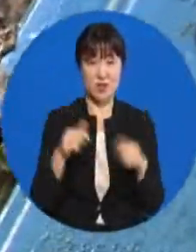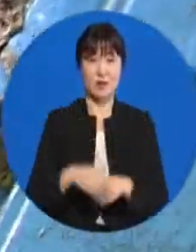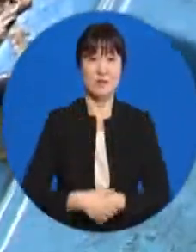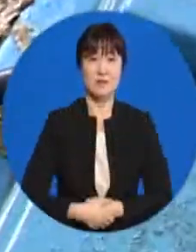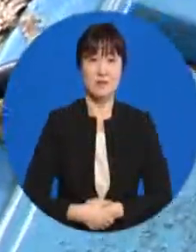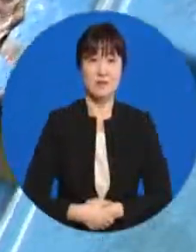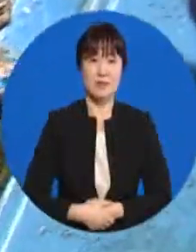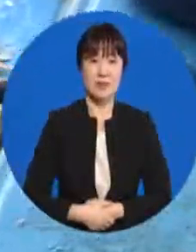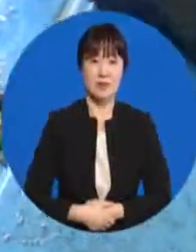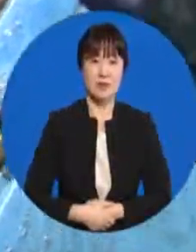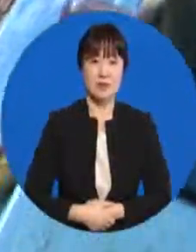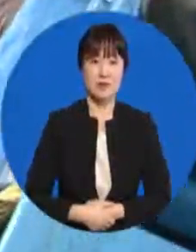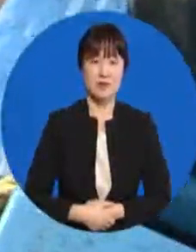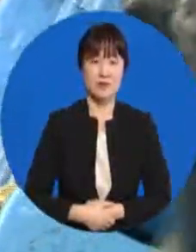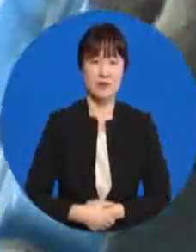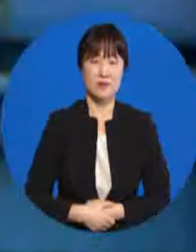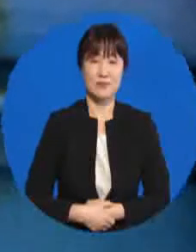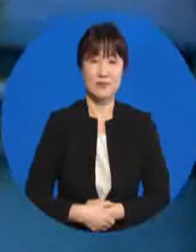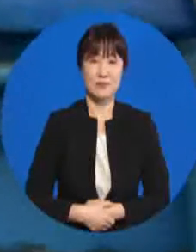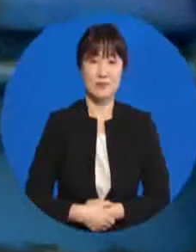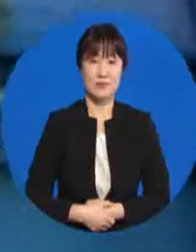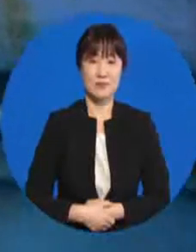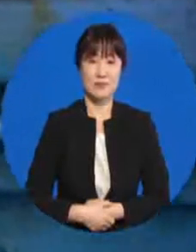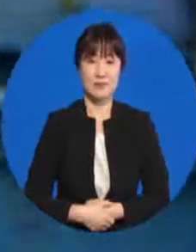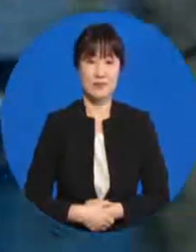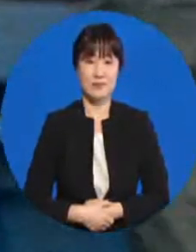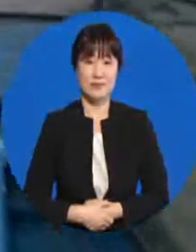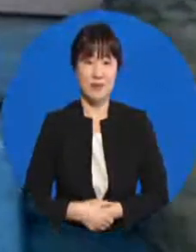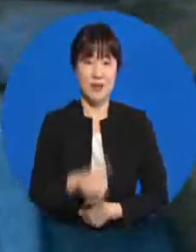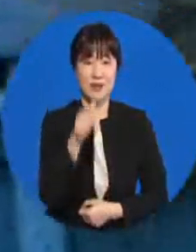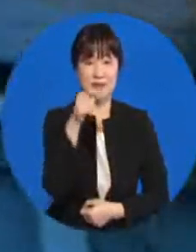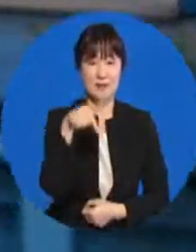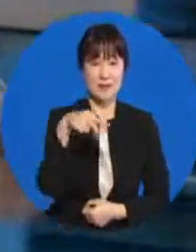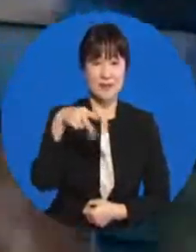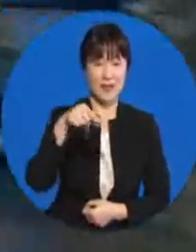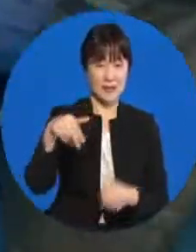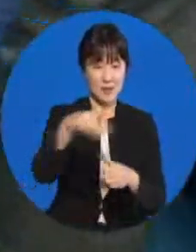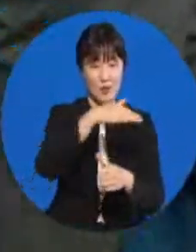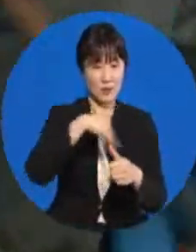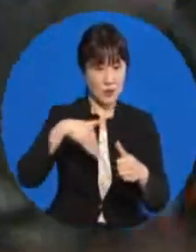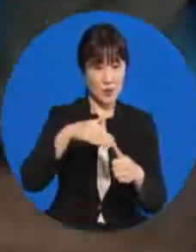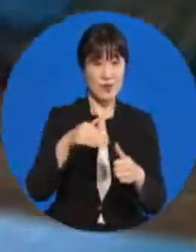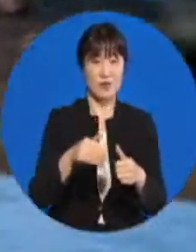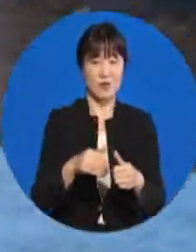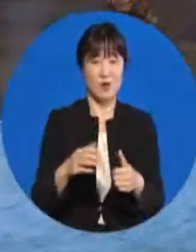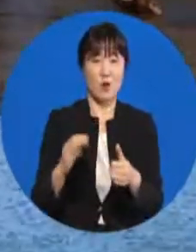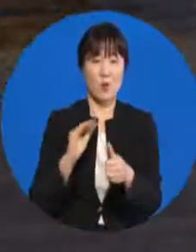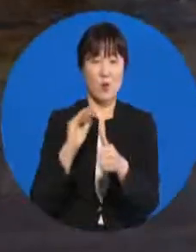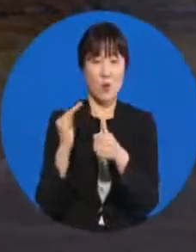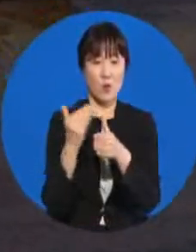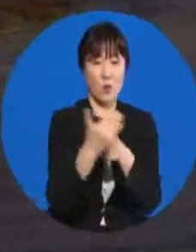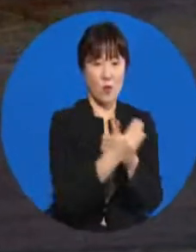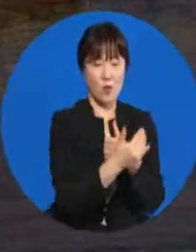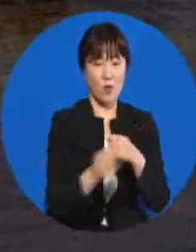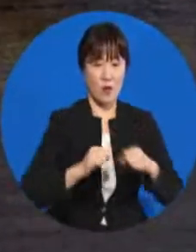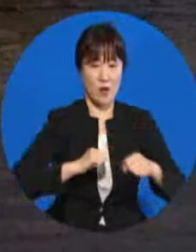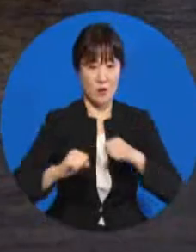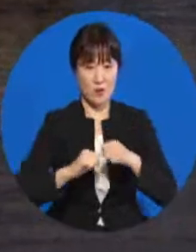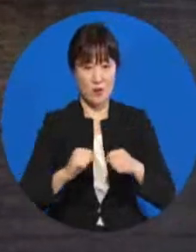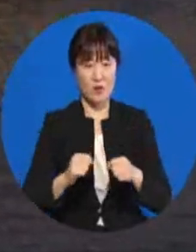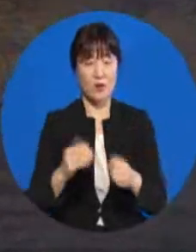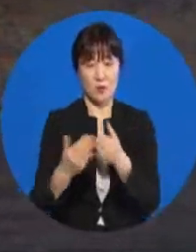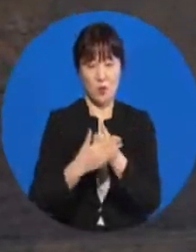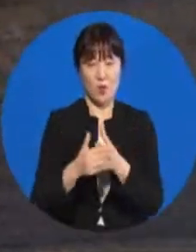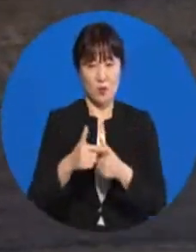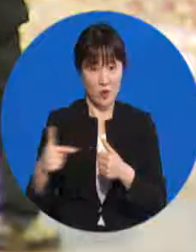이상 많이 잡혔기 때문입니다. 흑산섬 주민들은 홍어 자원 보호 활동에 힘입어 어획량이